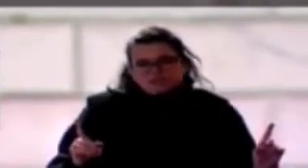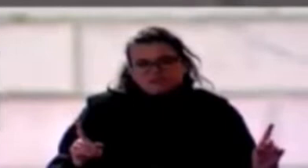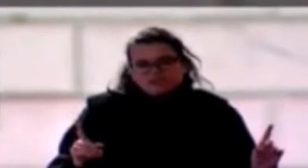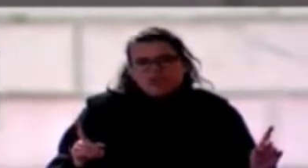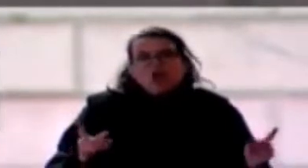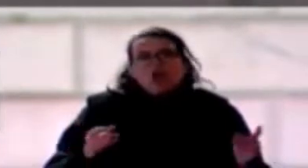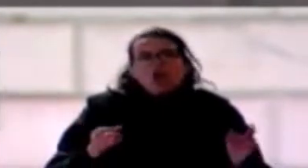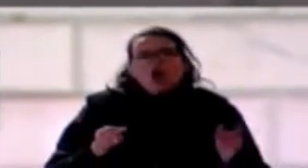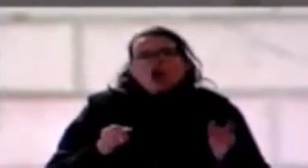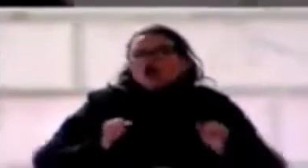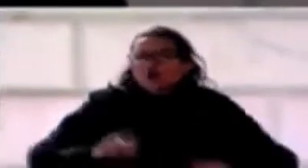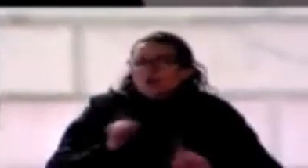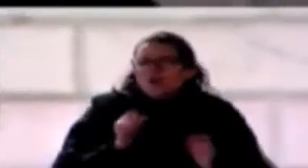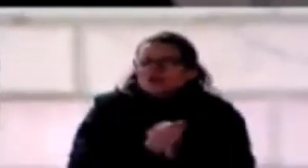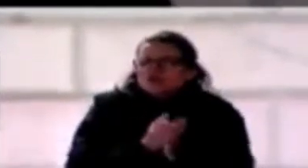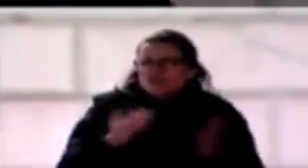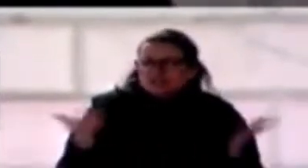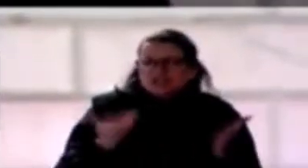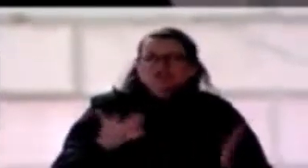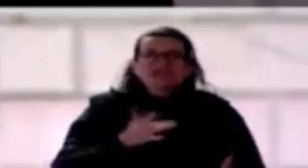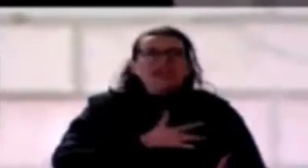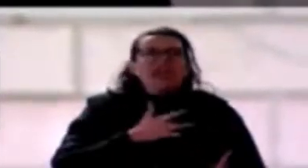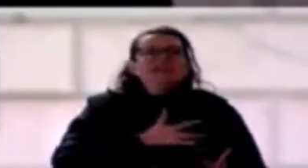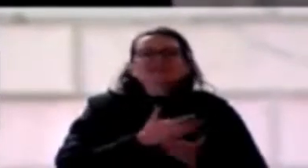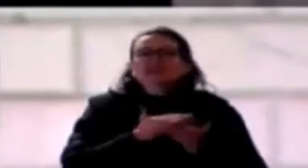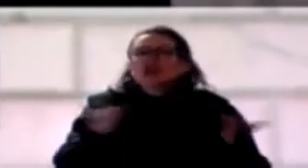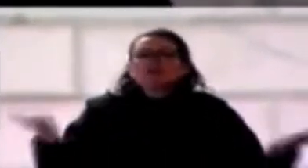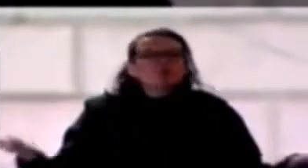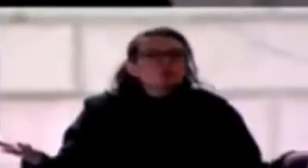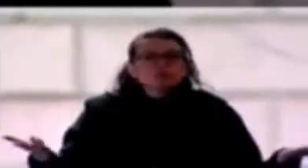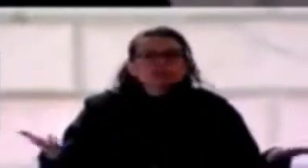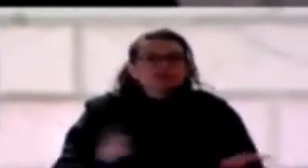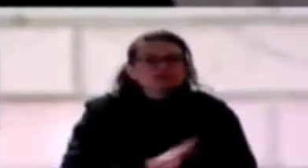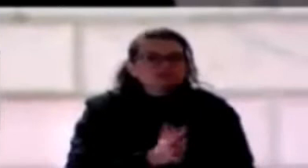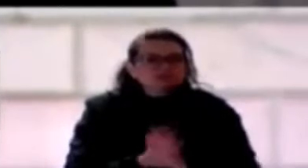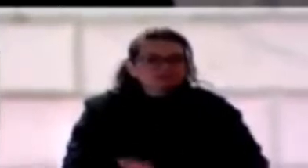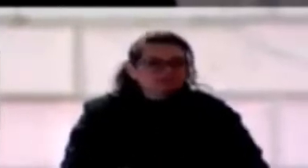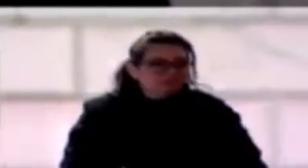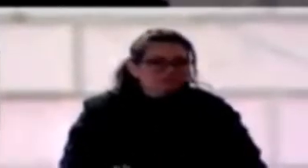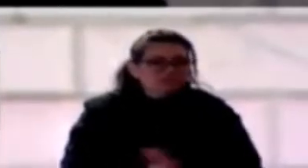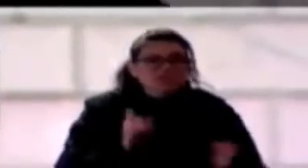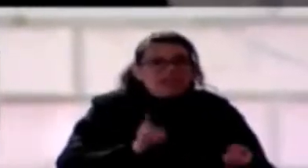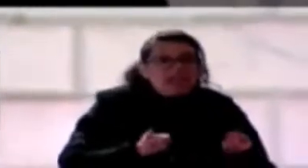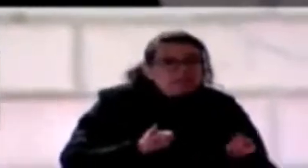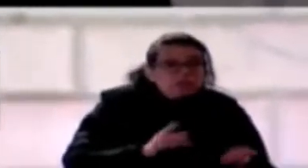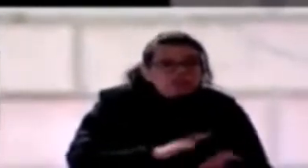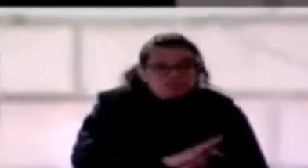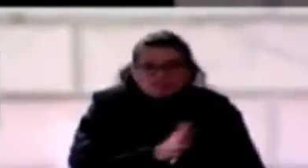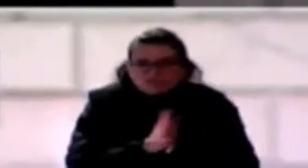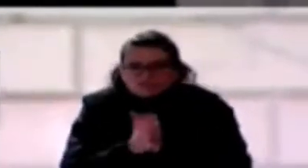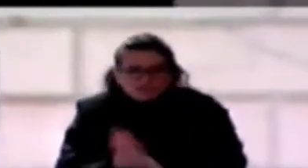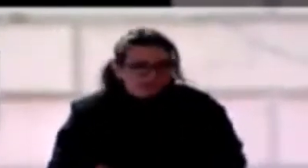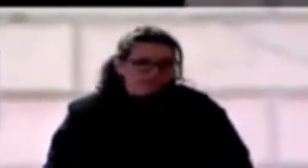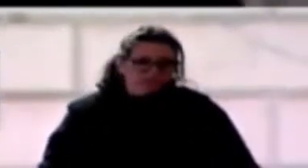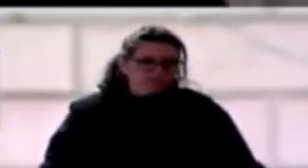decada, che la politica si confonda con la criminalità stessa. È quello che è successo